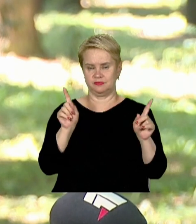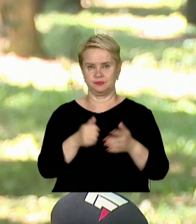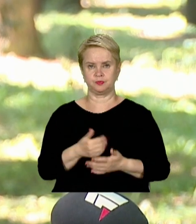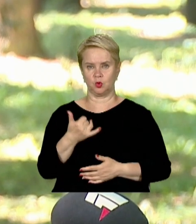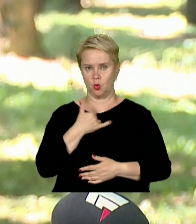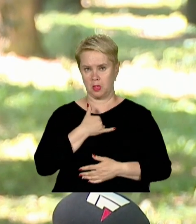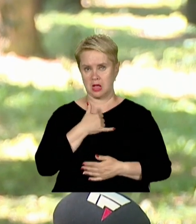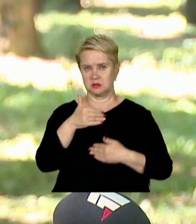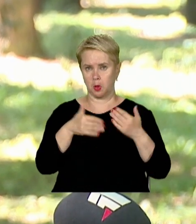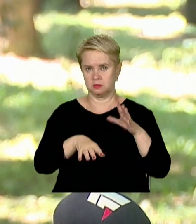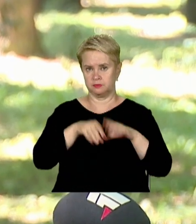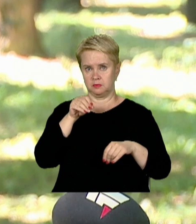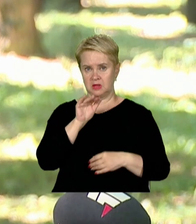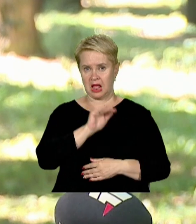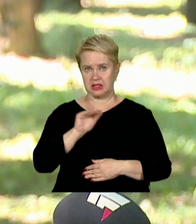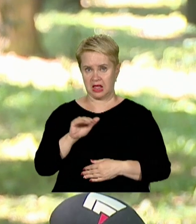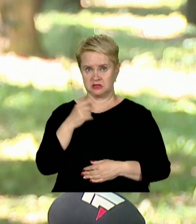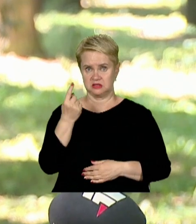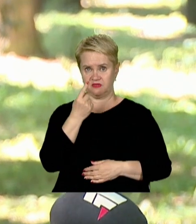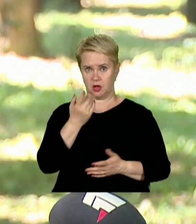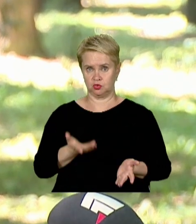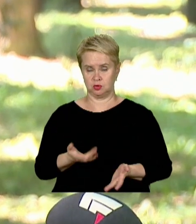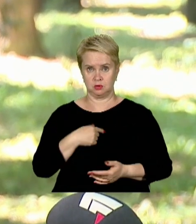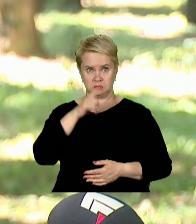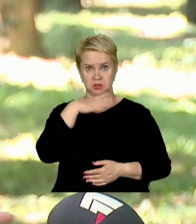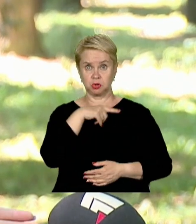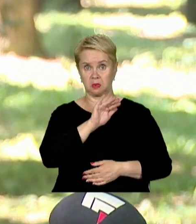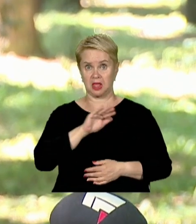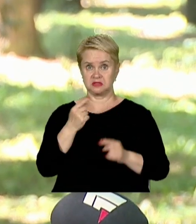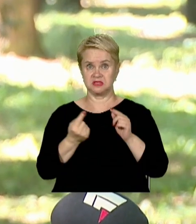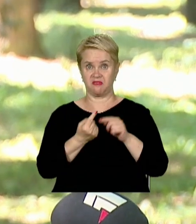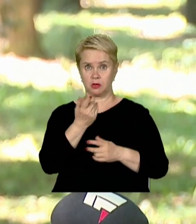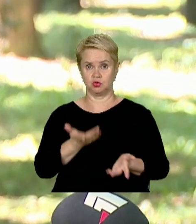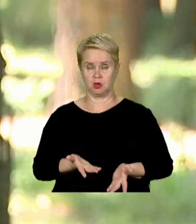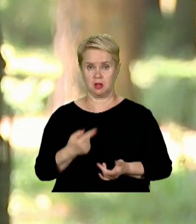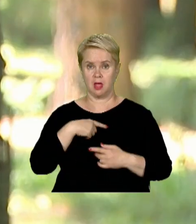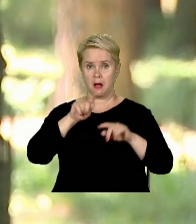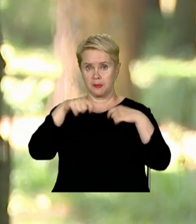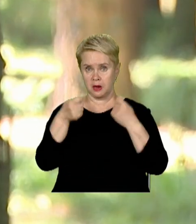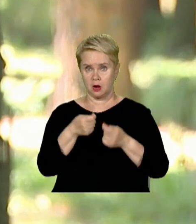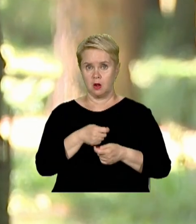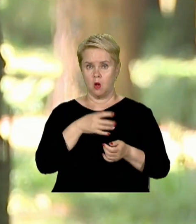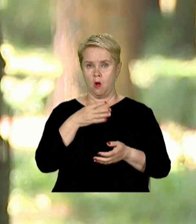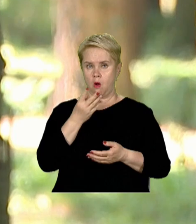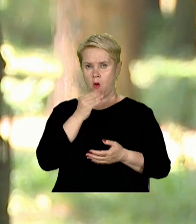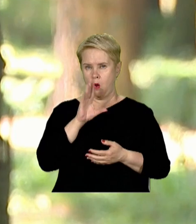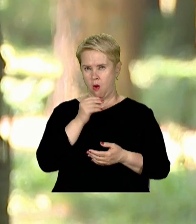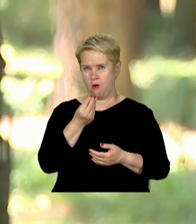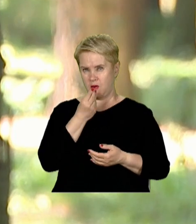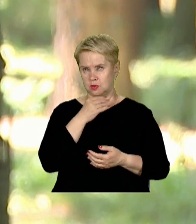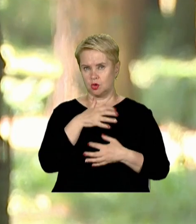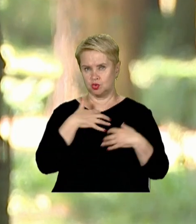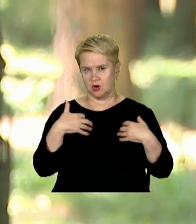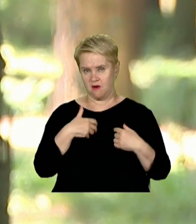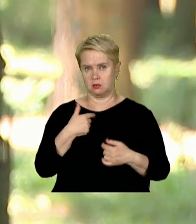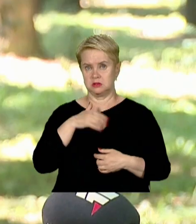меня из посылки забирали детские свечи. Я не знаю, зачем они им. Я передавала корм для животного, для кота своего.